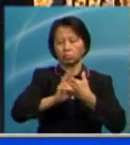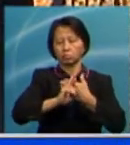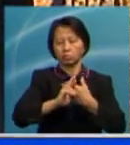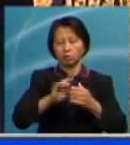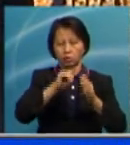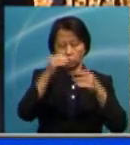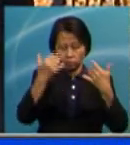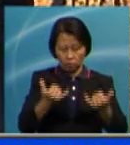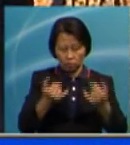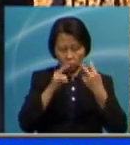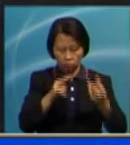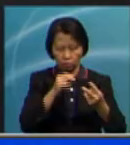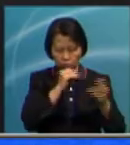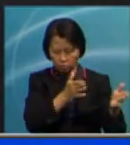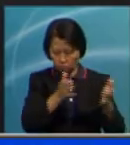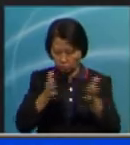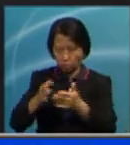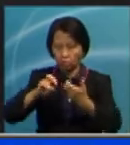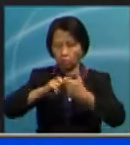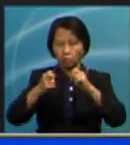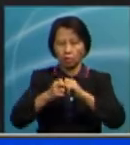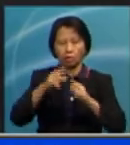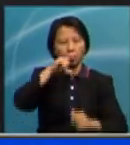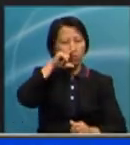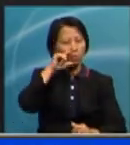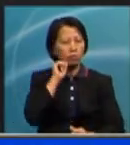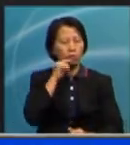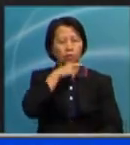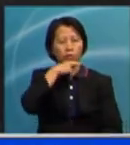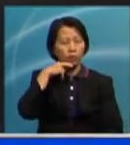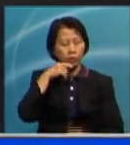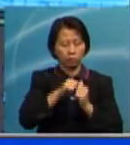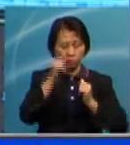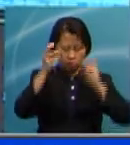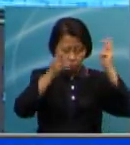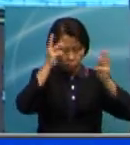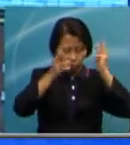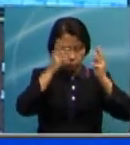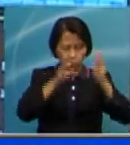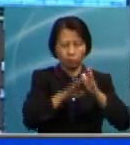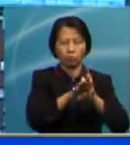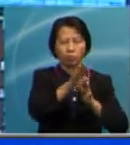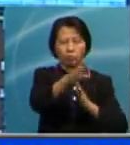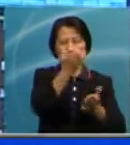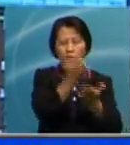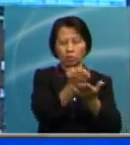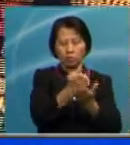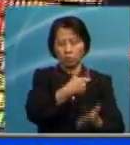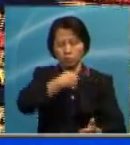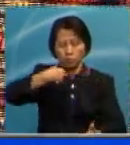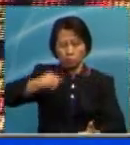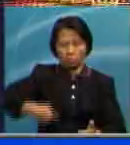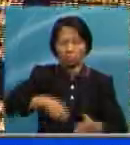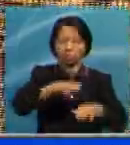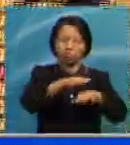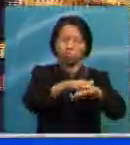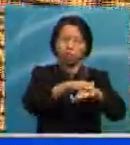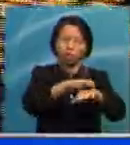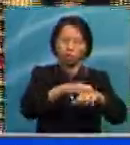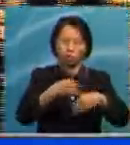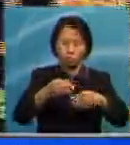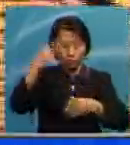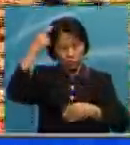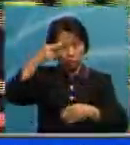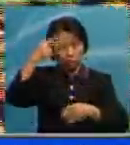sentimen kini dilihat beralih kepada krisis ukrain Rusia dan kebimbangan terhadap pertumbuhan ekonomi Cina yang perlahan memberi